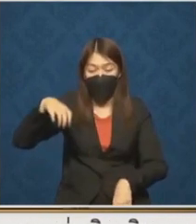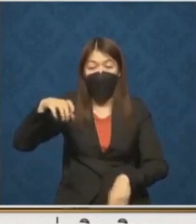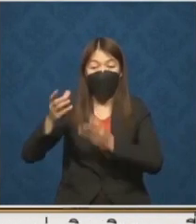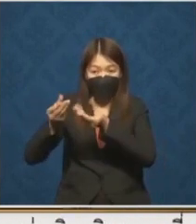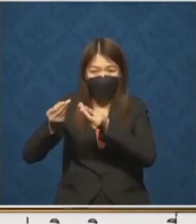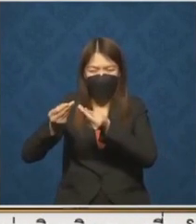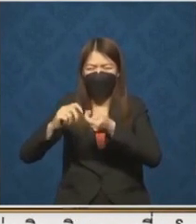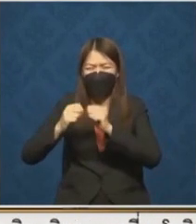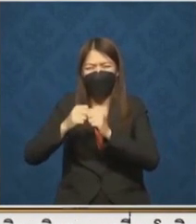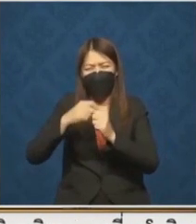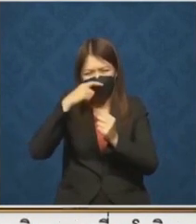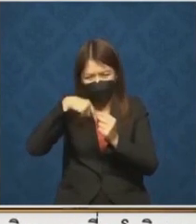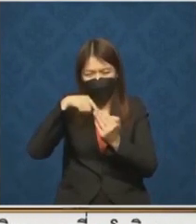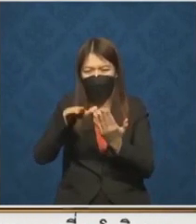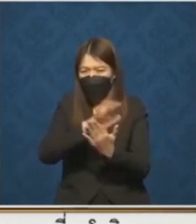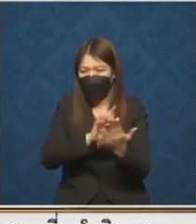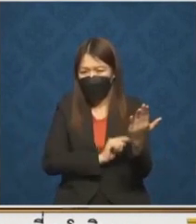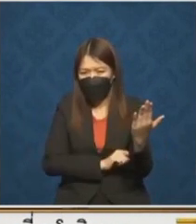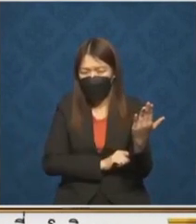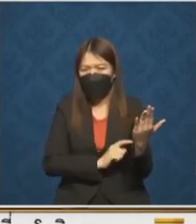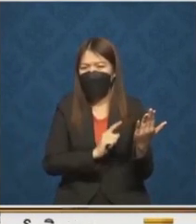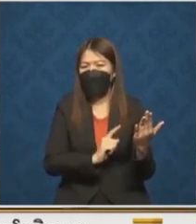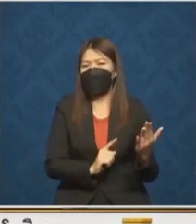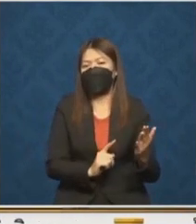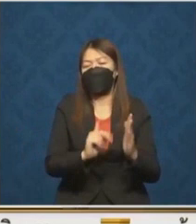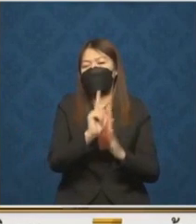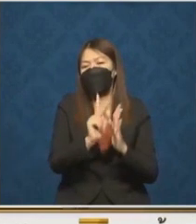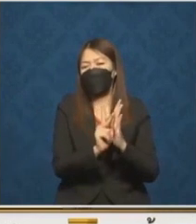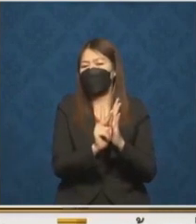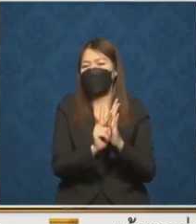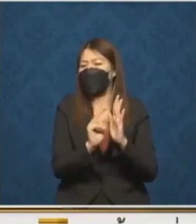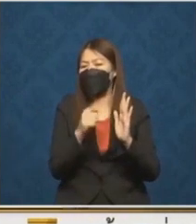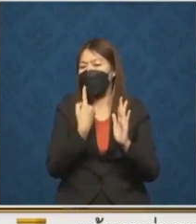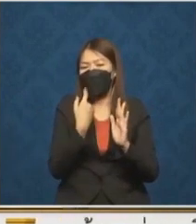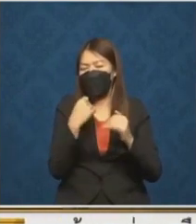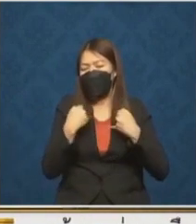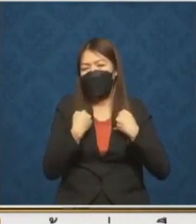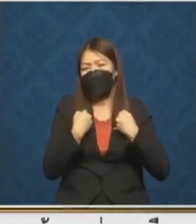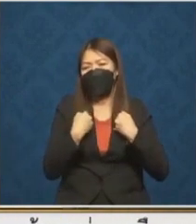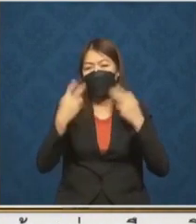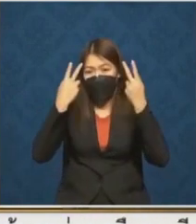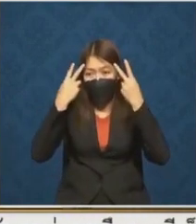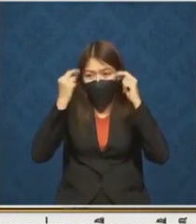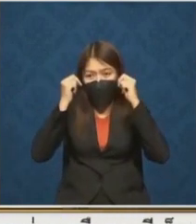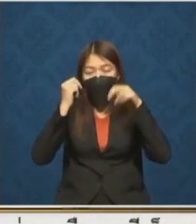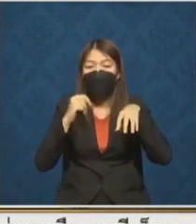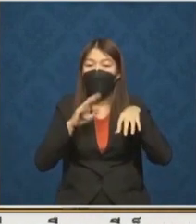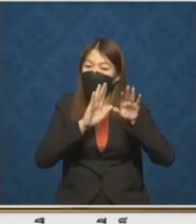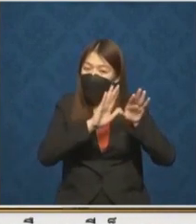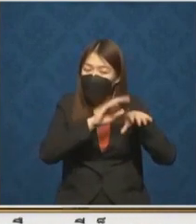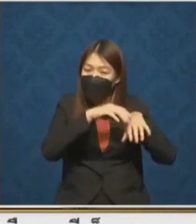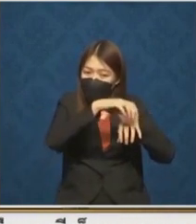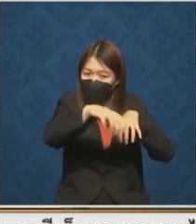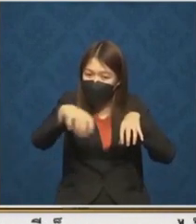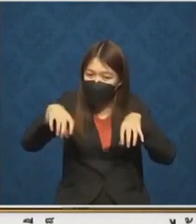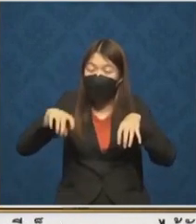ดินประเทศไทยมันอยู่ที่เจ้าของกฎหมายหน่วยที่ทานนายกเอาไปใหดูแลประมาณ 9หน่วย